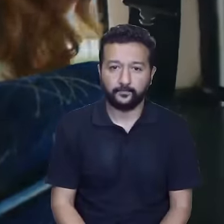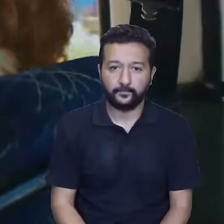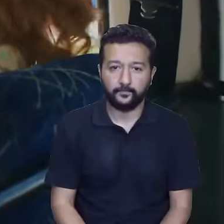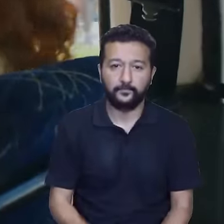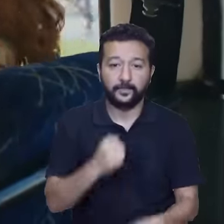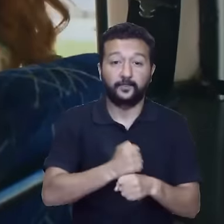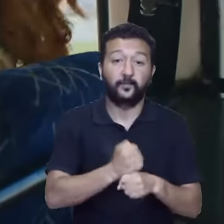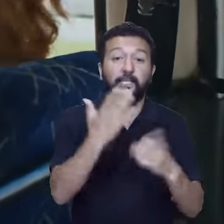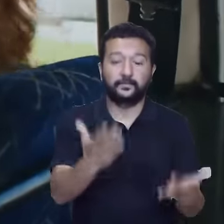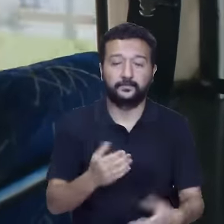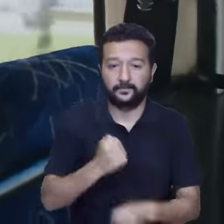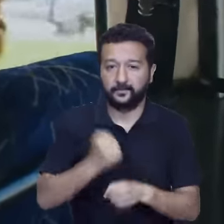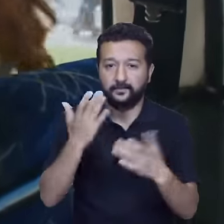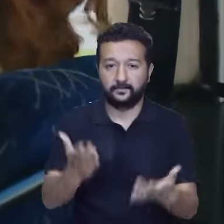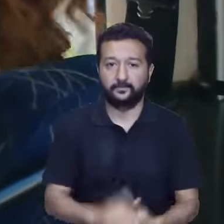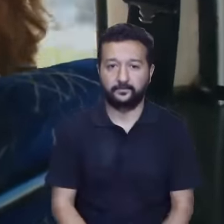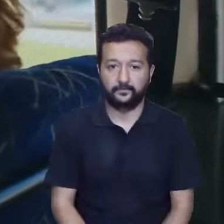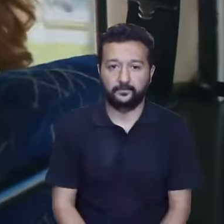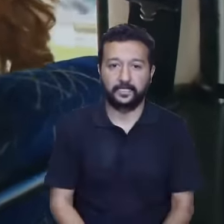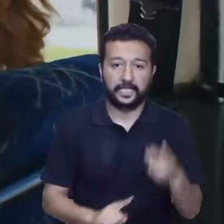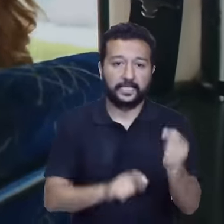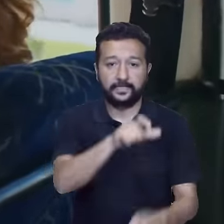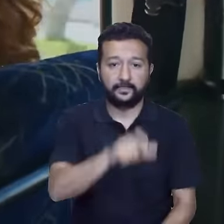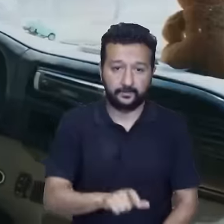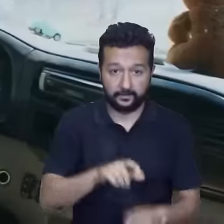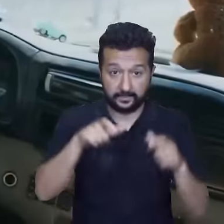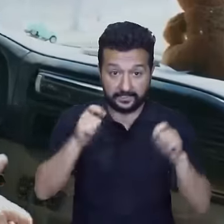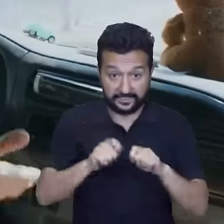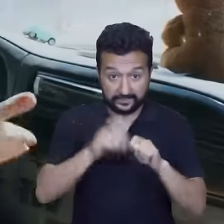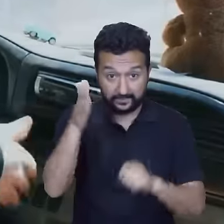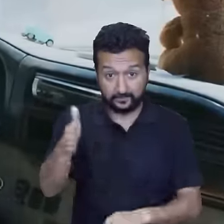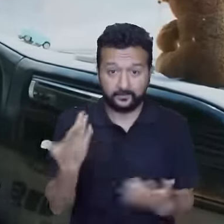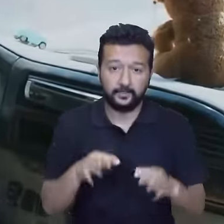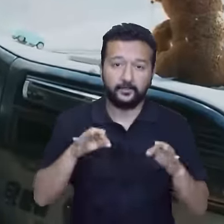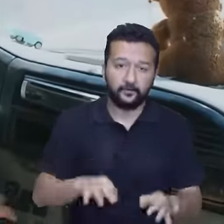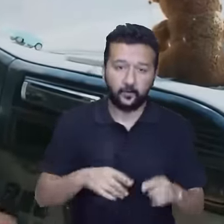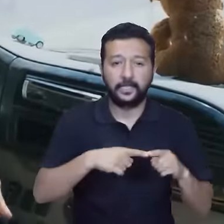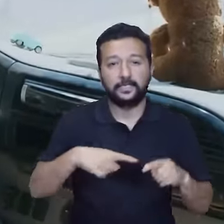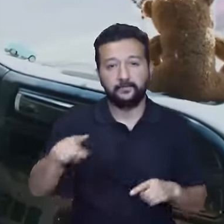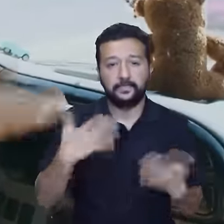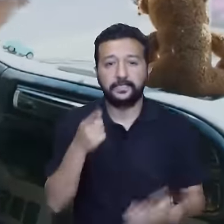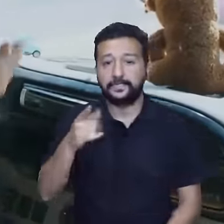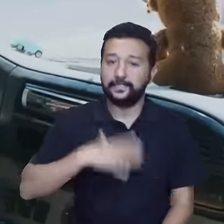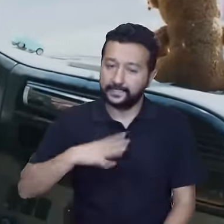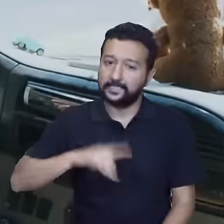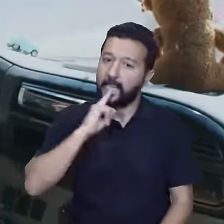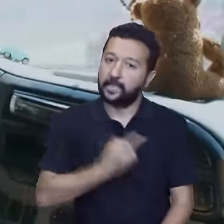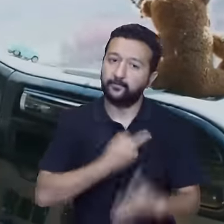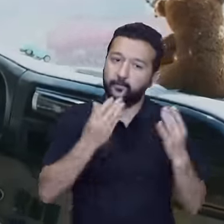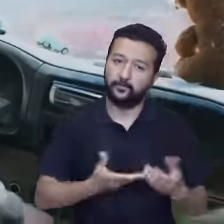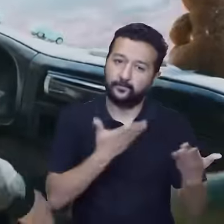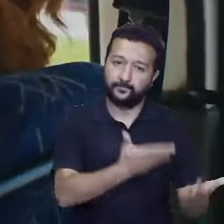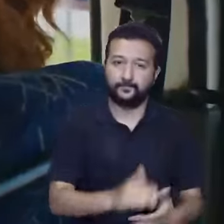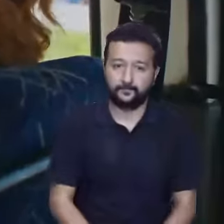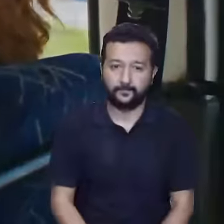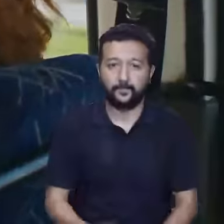Bas, İlyas. Günaydın. Günaydın. İlyas'cığım durar mı? Şu andan itibaren siz nereye emrederseniz oraya yaparım.